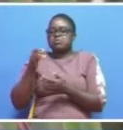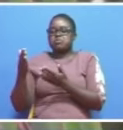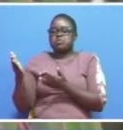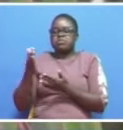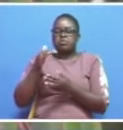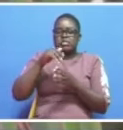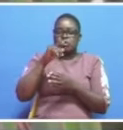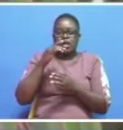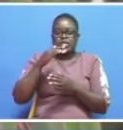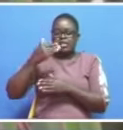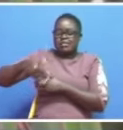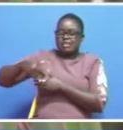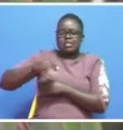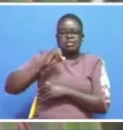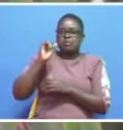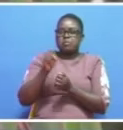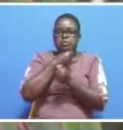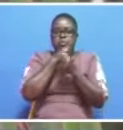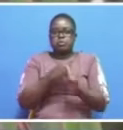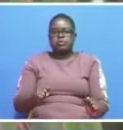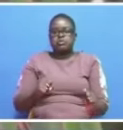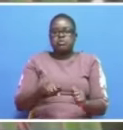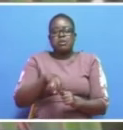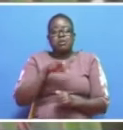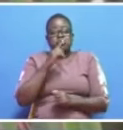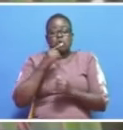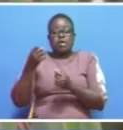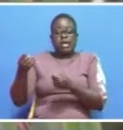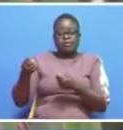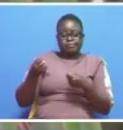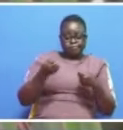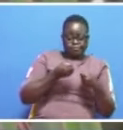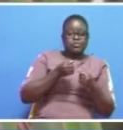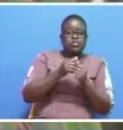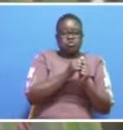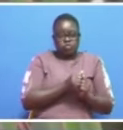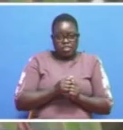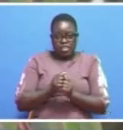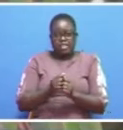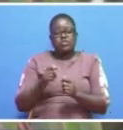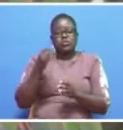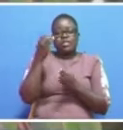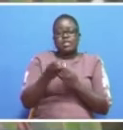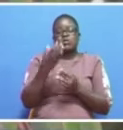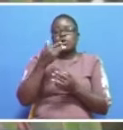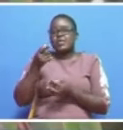mwe peitoneka. Kwa tuikusia na kembaka mwiso. Nundu